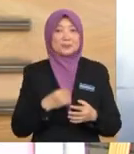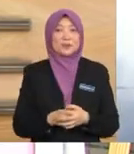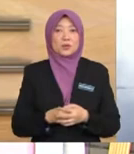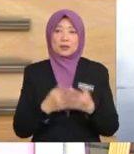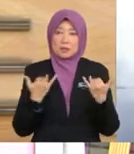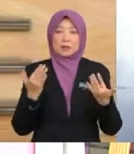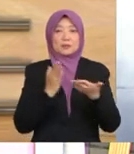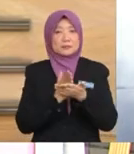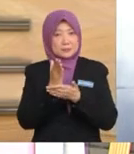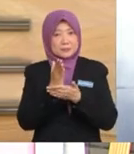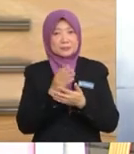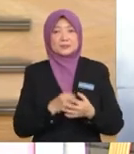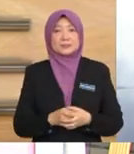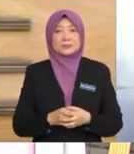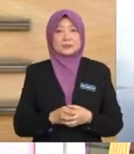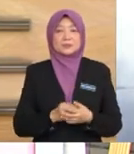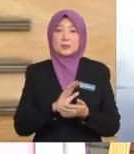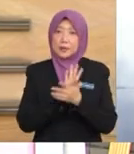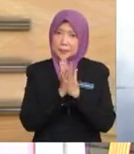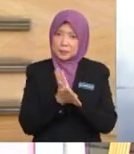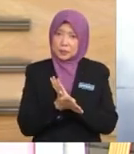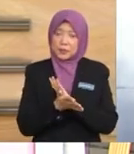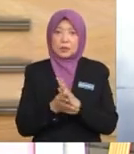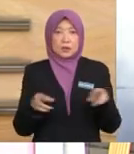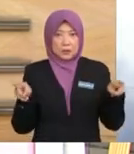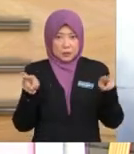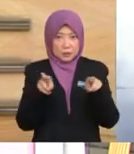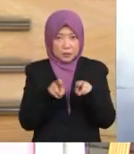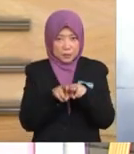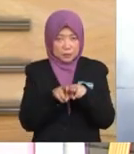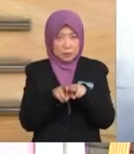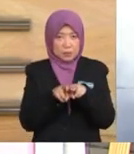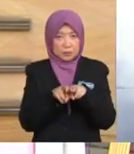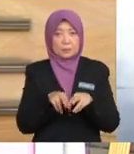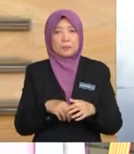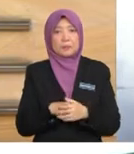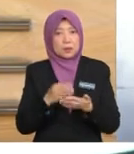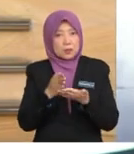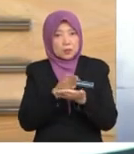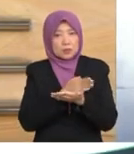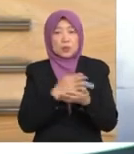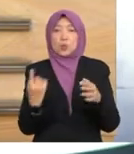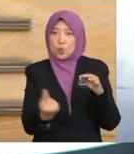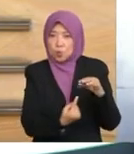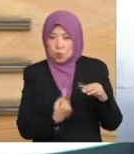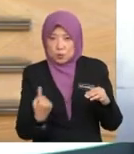Okey. Okey. Jadi yang ni kita letak rata macam ni rata, kita ratakan. Kita pusing aja